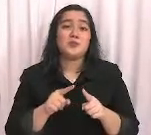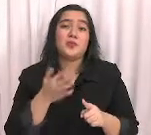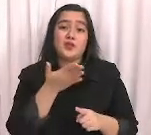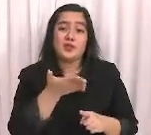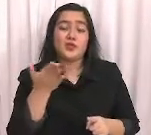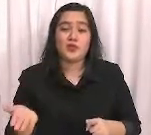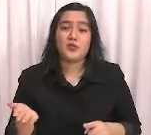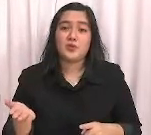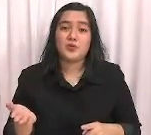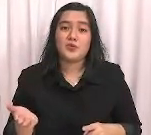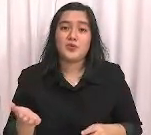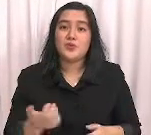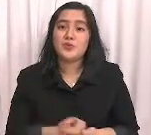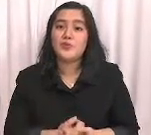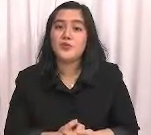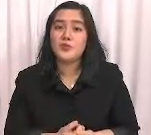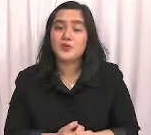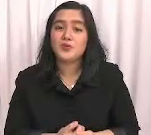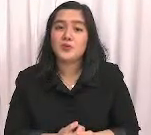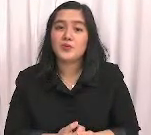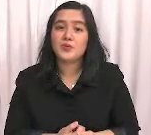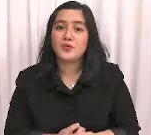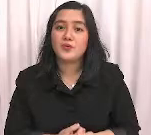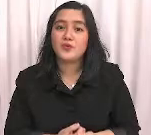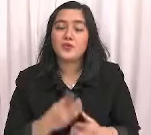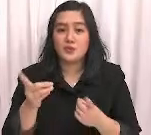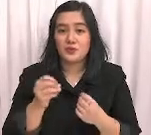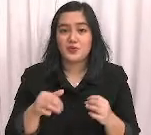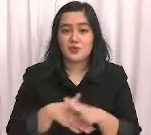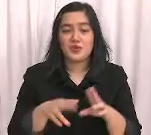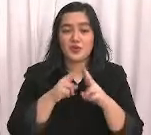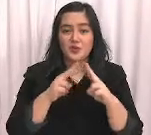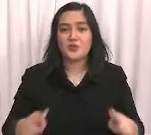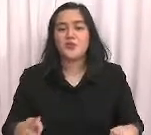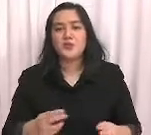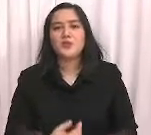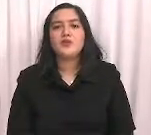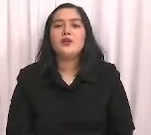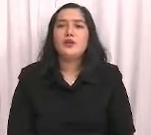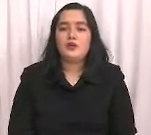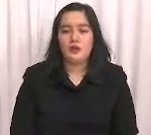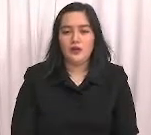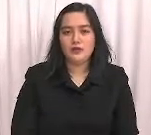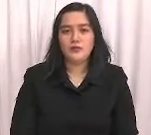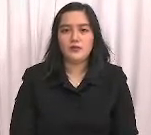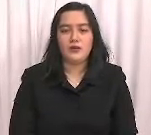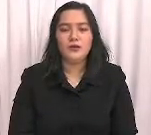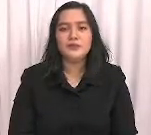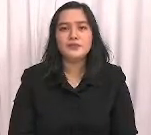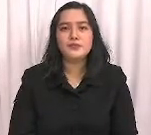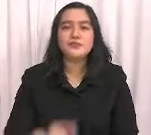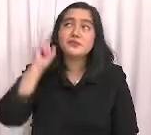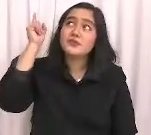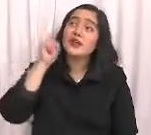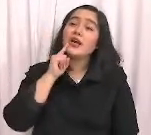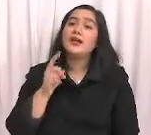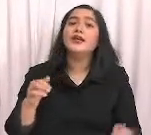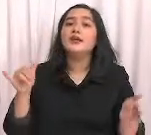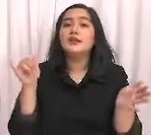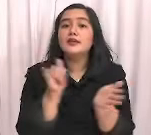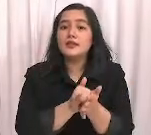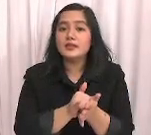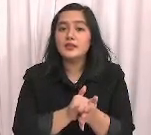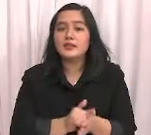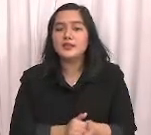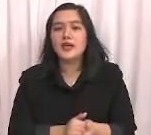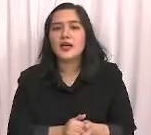Nagiging over-familiar. Yun yung sinasabi ko, na nakikita lagi yung kahinaan eh. Yes, sir. Yeah, kinakapitalize yung kahinaan at nakakalimutan na yung kabutihan.